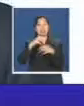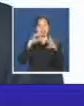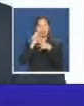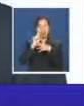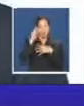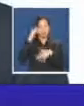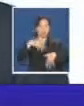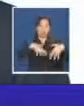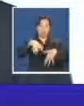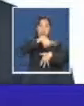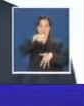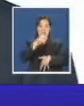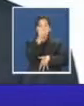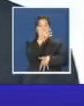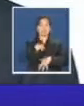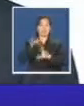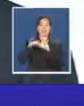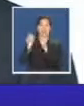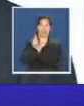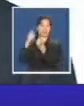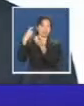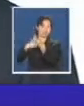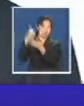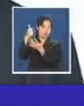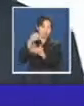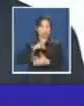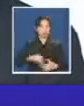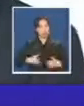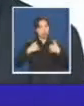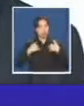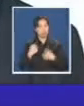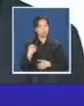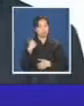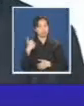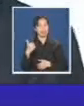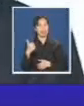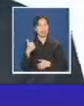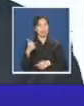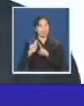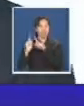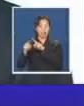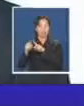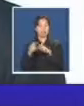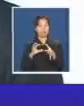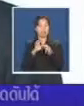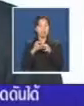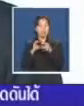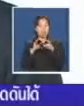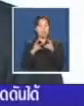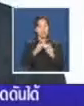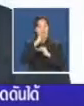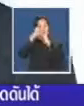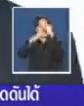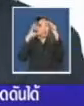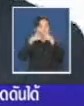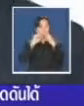สามารถเข้ามาสู่ระบบประกันสังคมมีหลักประกันความมั่นคงในชีวิตซึ่งเป็นแนวทางของการที่จะพัฒนาไปสู่ระบบ